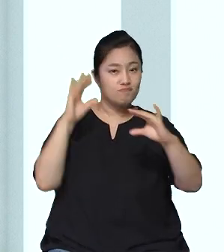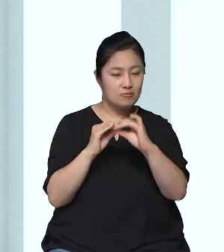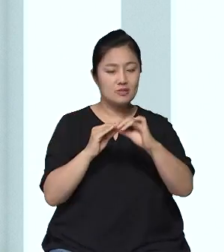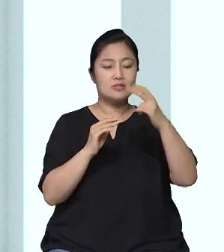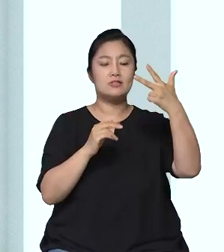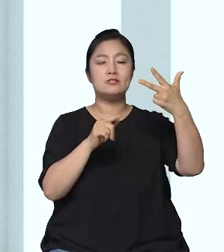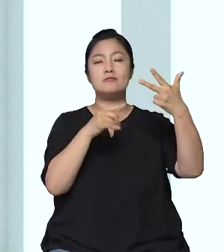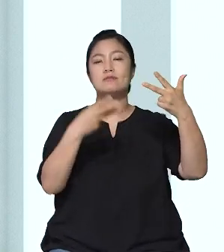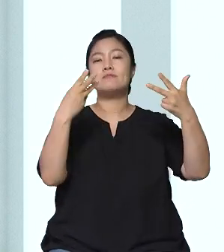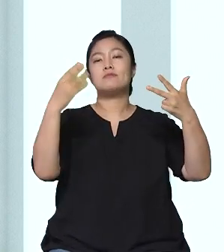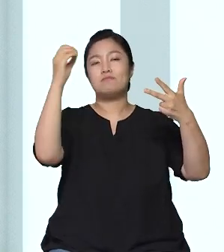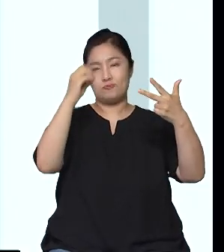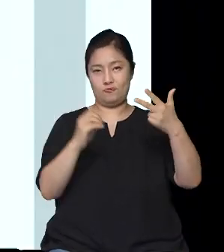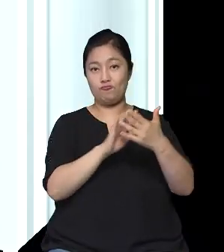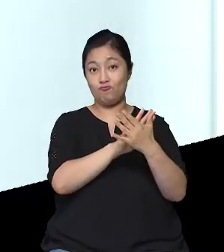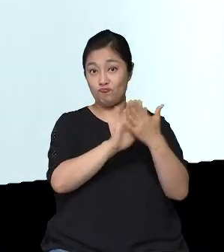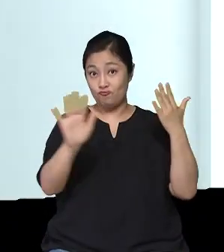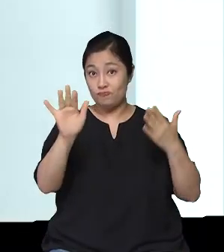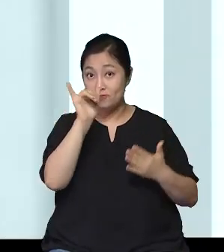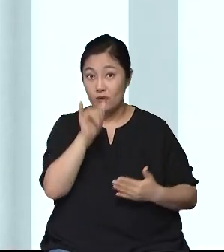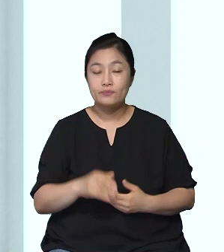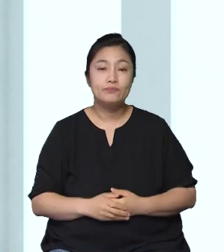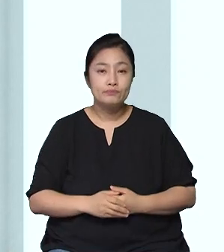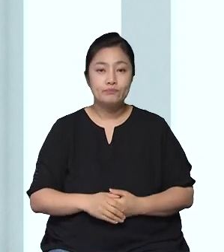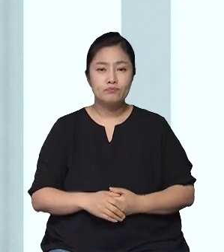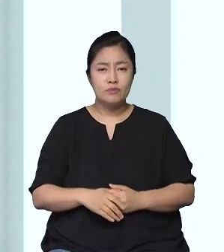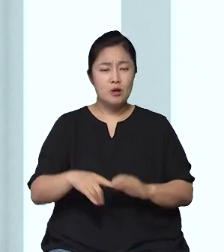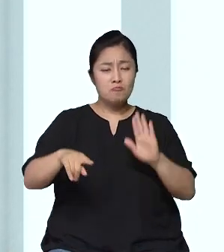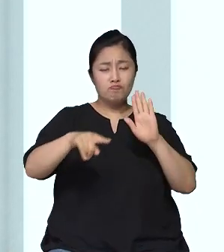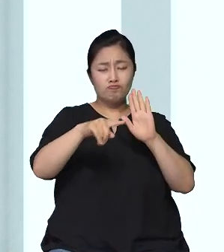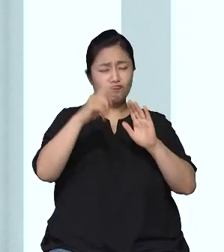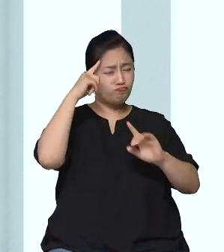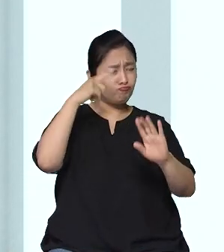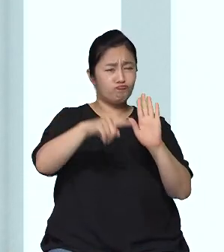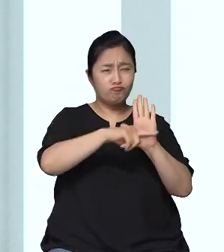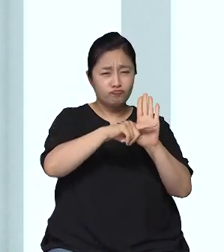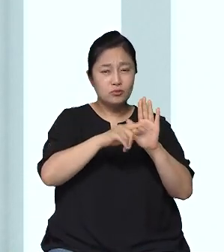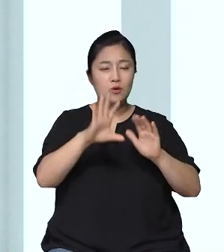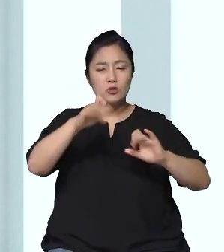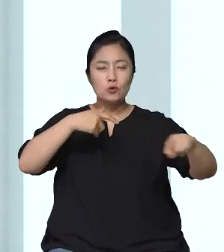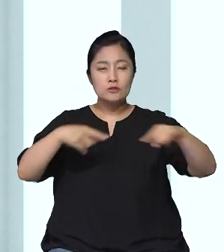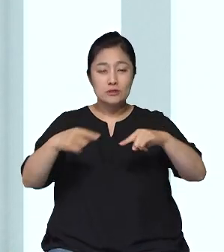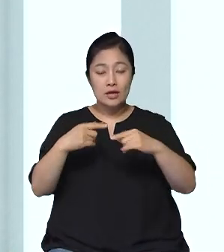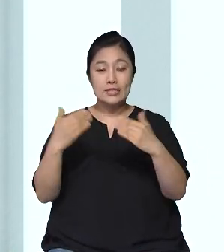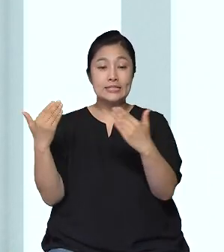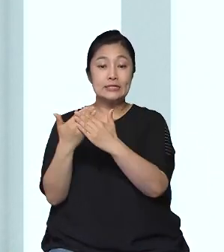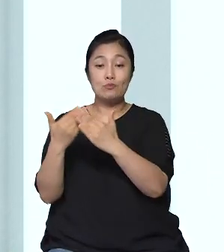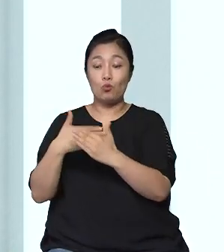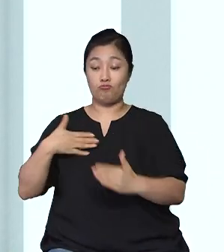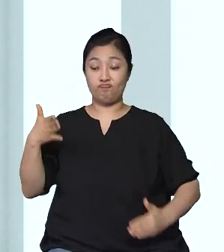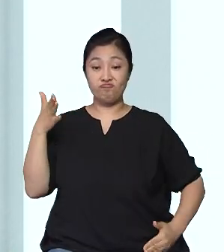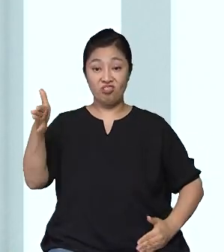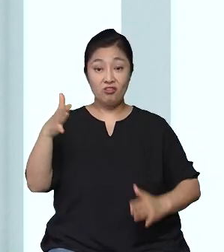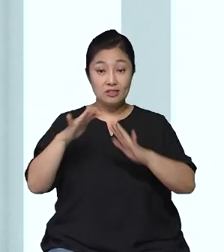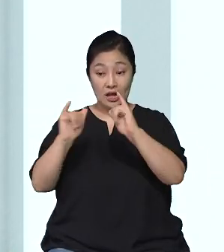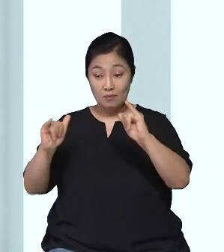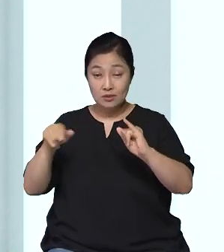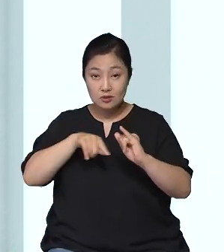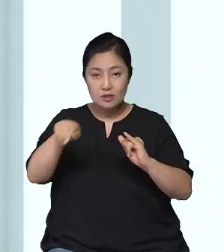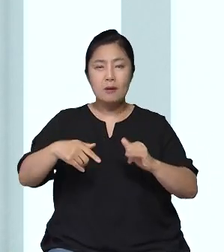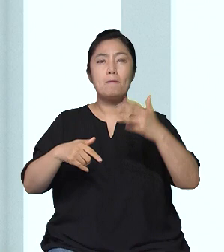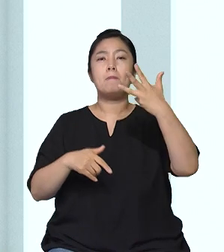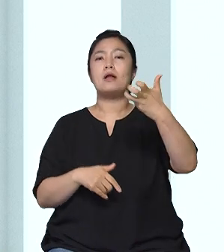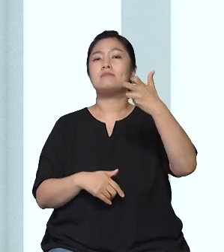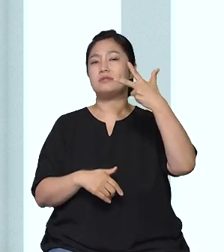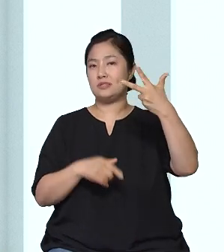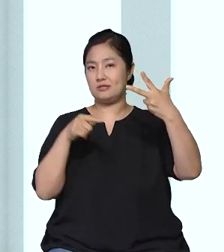7.3% 순이었습니다 부정적 응답은 특히 정치적 성향이 진보 라고 답한 사람들 사이에서